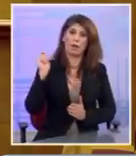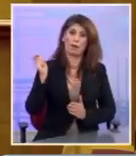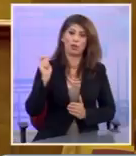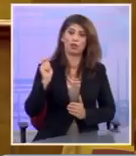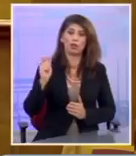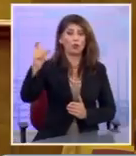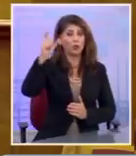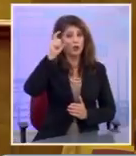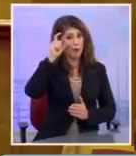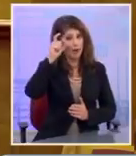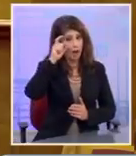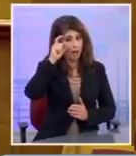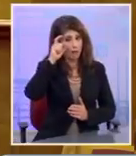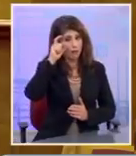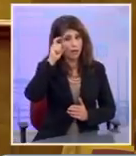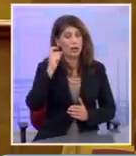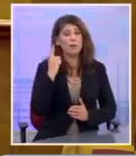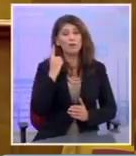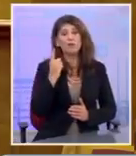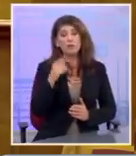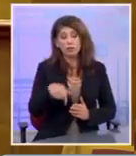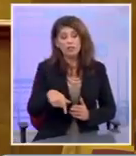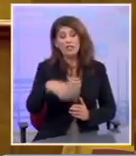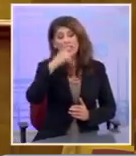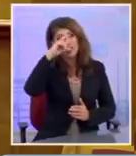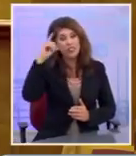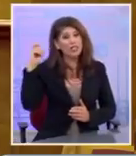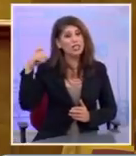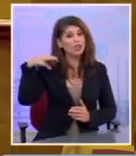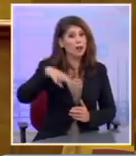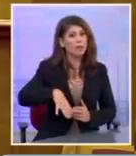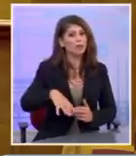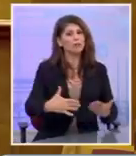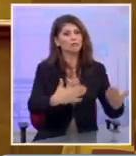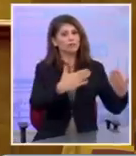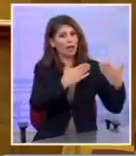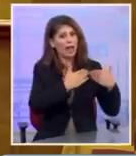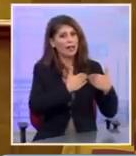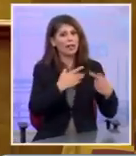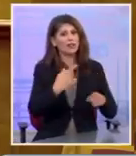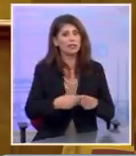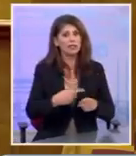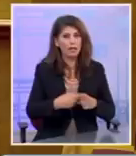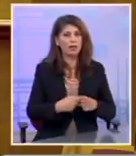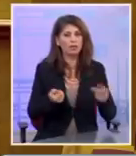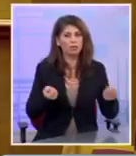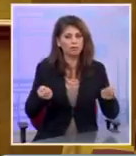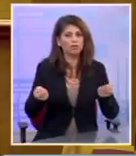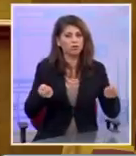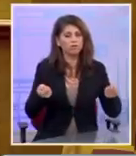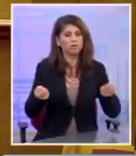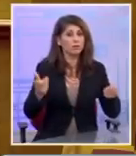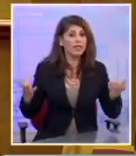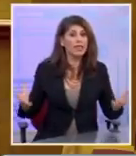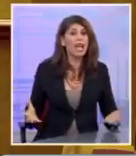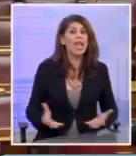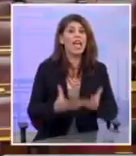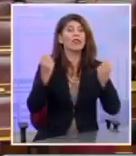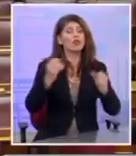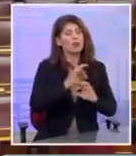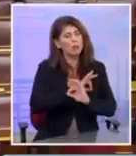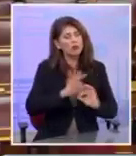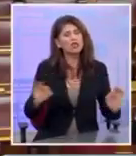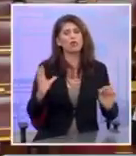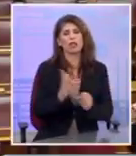του Αντώνη Σαμαρά, που σε μια δύσκολη συγκυρία ανέλαβε τη χώρα και την έσωσε από βέβαια